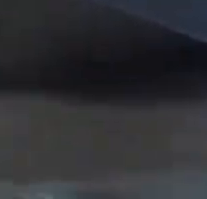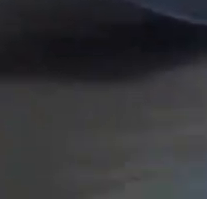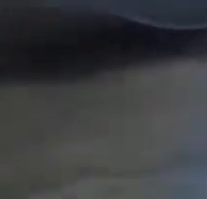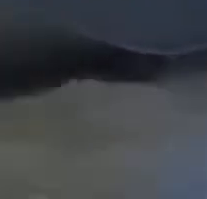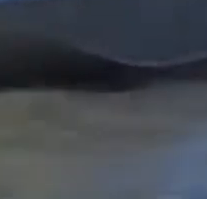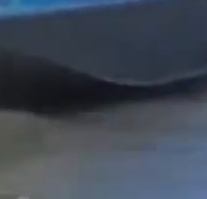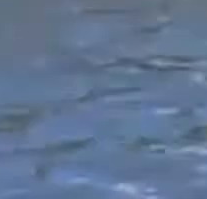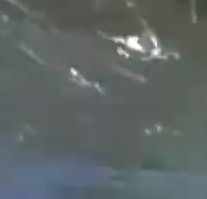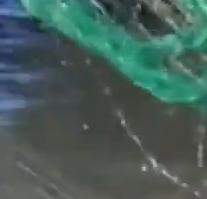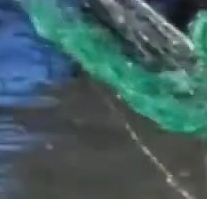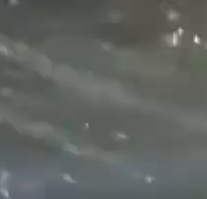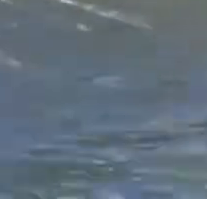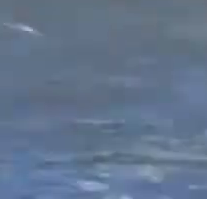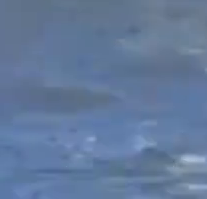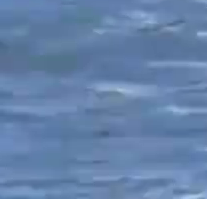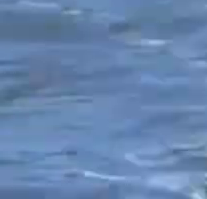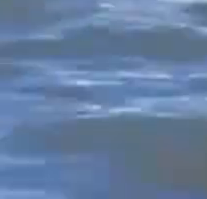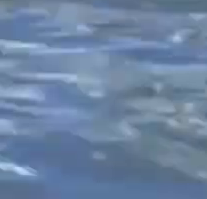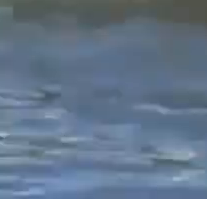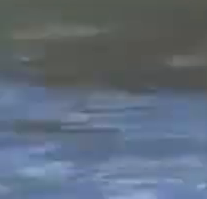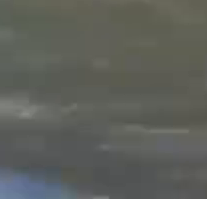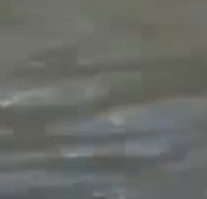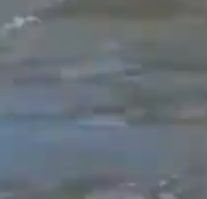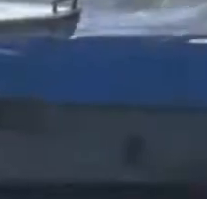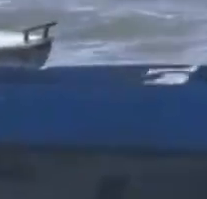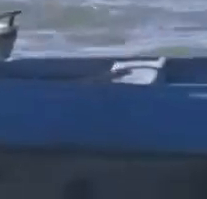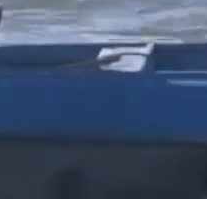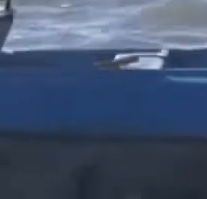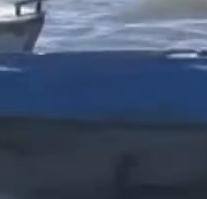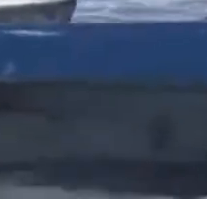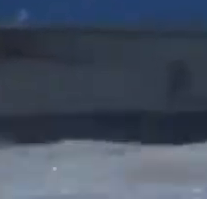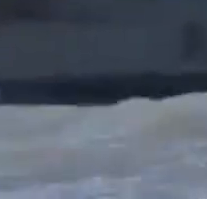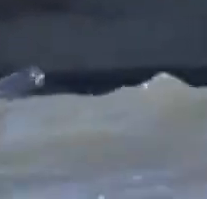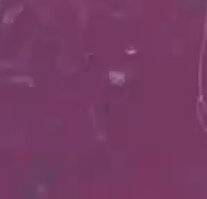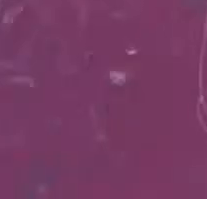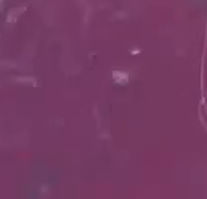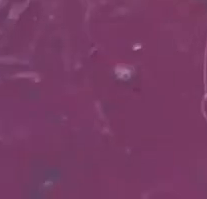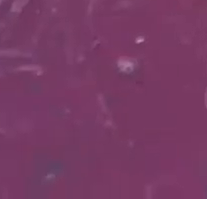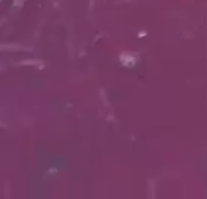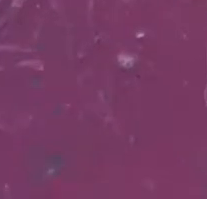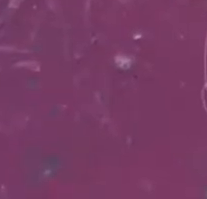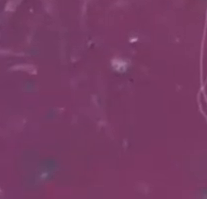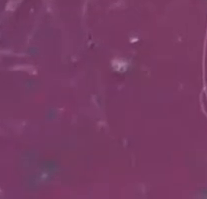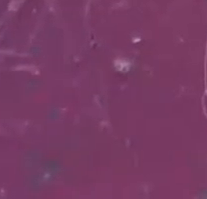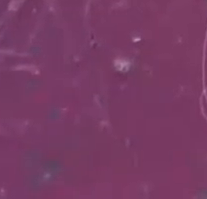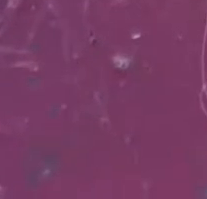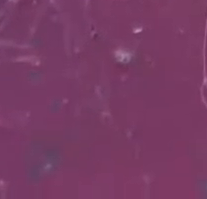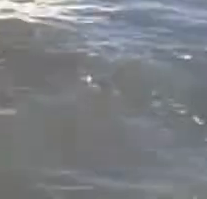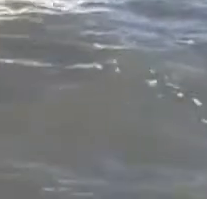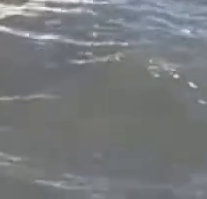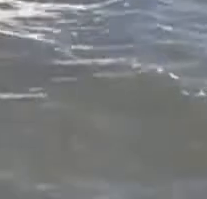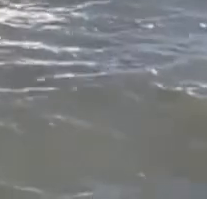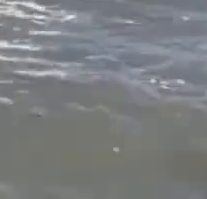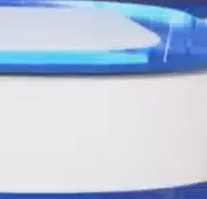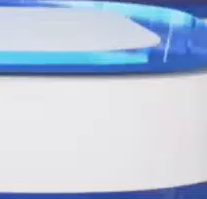На территории области проводится оперативно-профилактическое мероприятие «Браконьер». В ходе рейда возбуждено уголовное дело в отношении 4